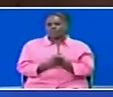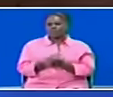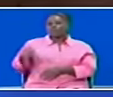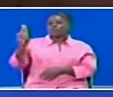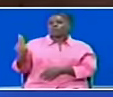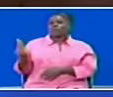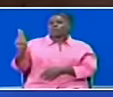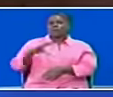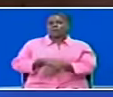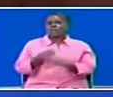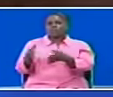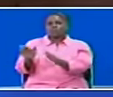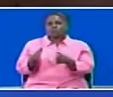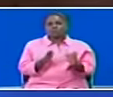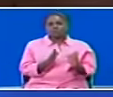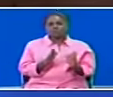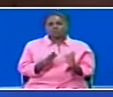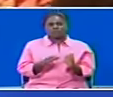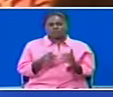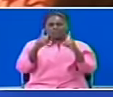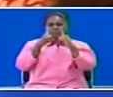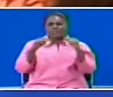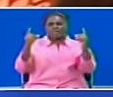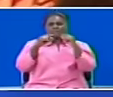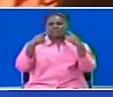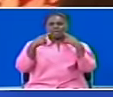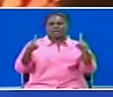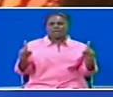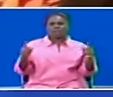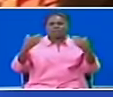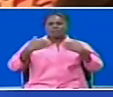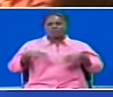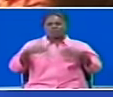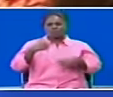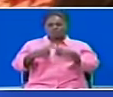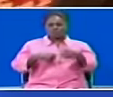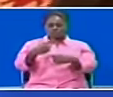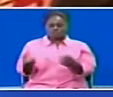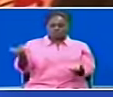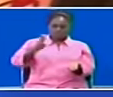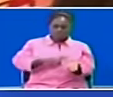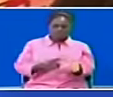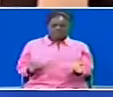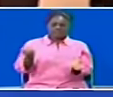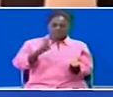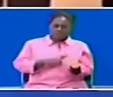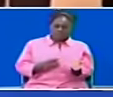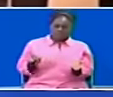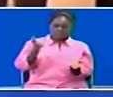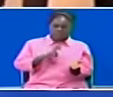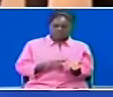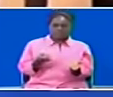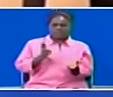Kenyatta alichukua fursa hiyo kuendeleza ujumbe wake wa kuwataka watu kuendelea kujitokeza na kujiwasilisha